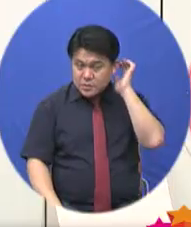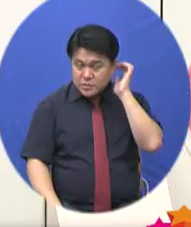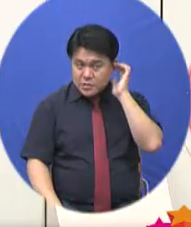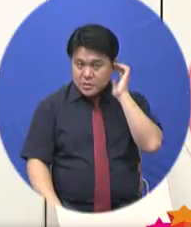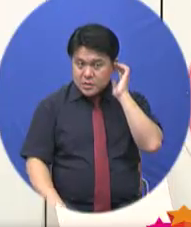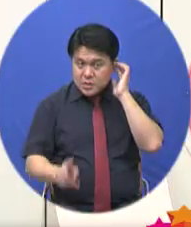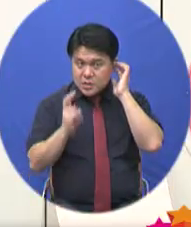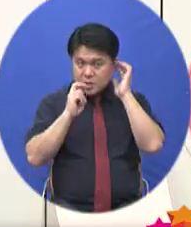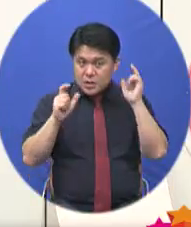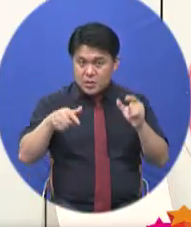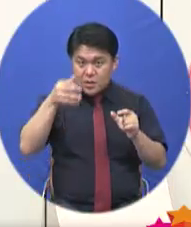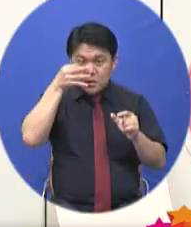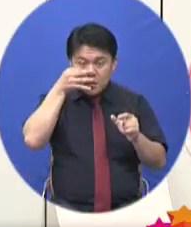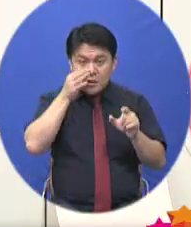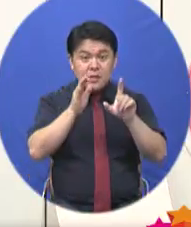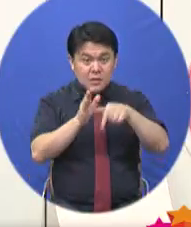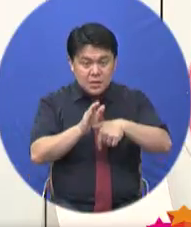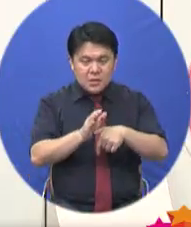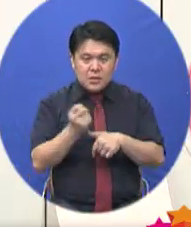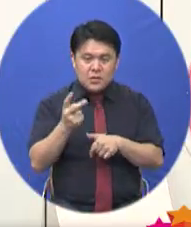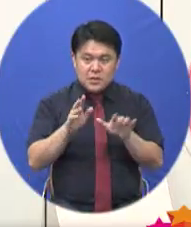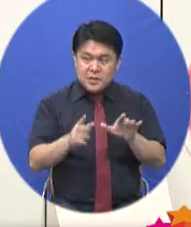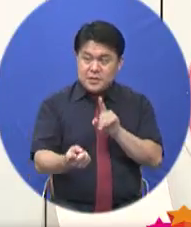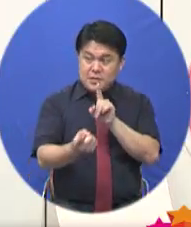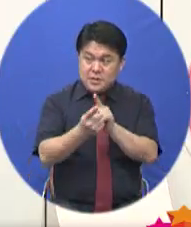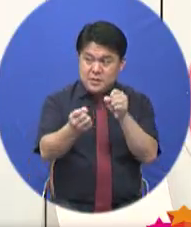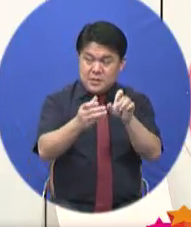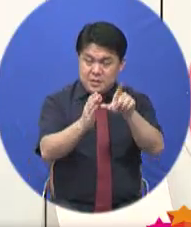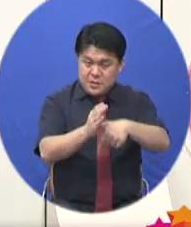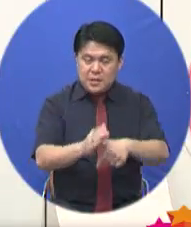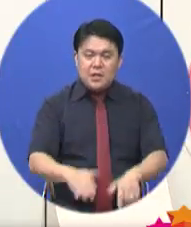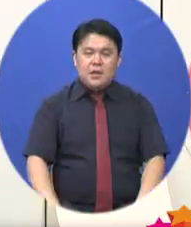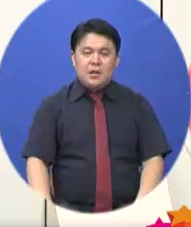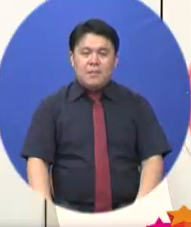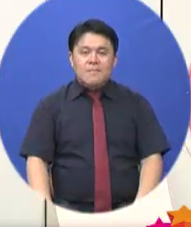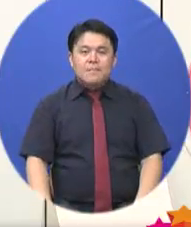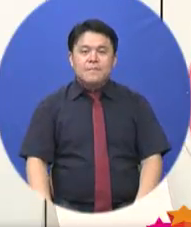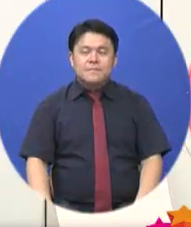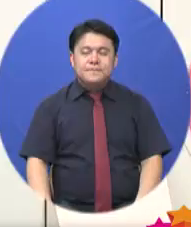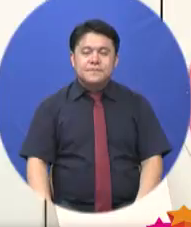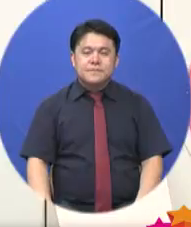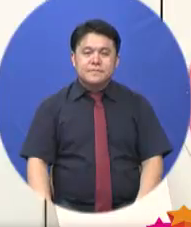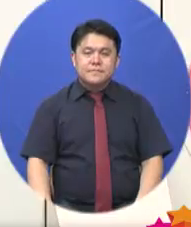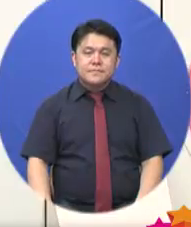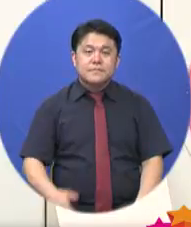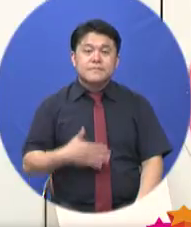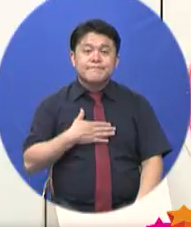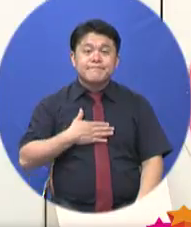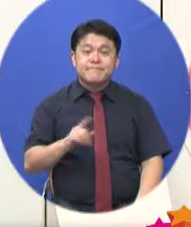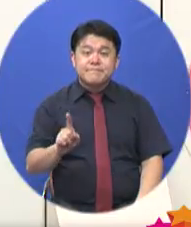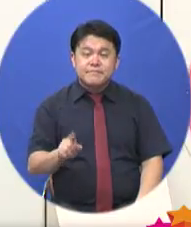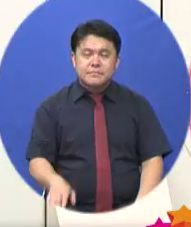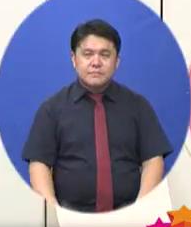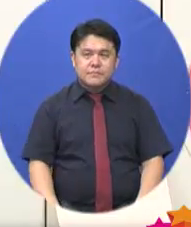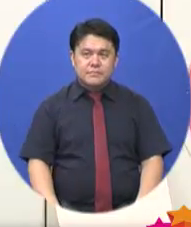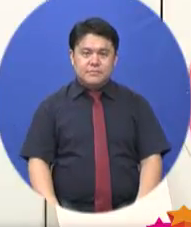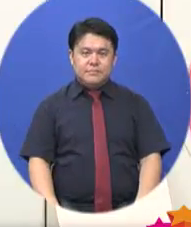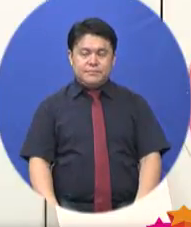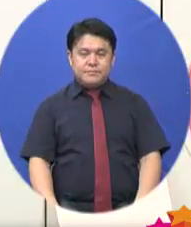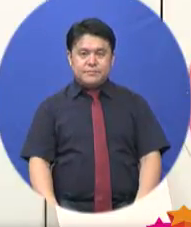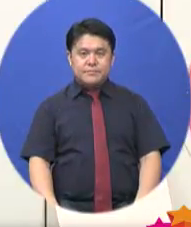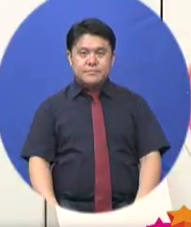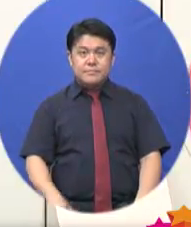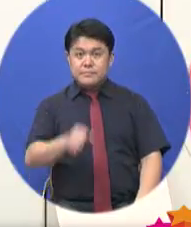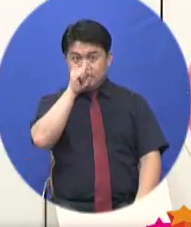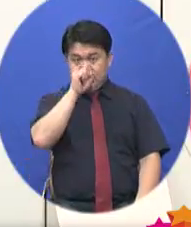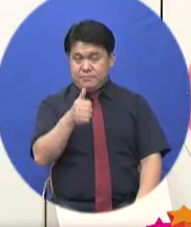그방저 가요 무대를 보셨을 때하고 지금 이렇게 대화를 나누서 이렇게 방송으로 하니까 기분이 어떠세요? 아,